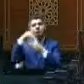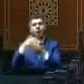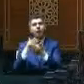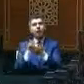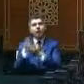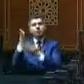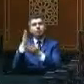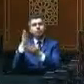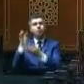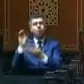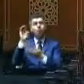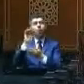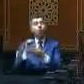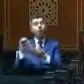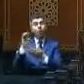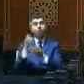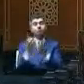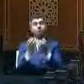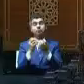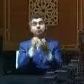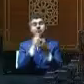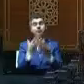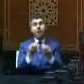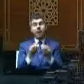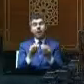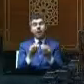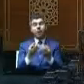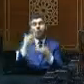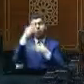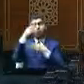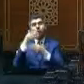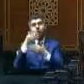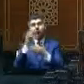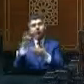جالية مهمة من الأوروبيين عندنا في المغرب،